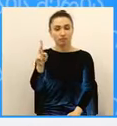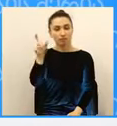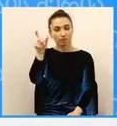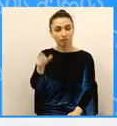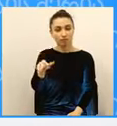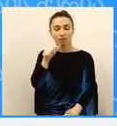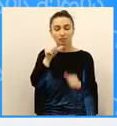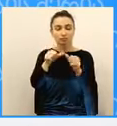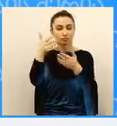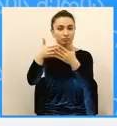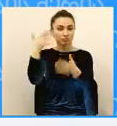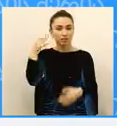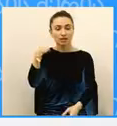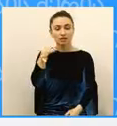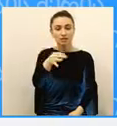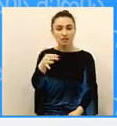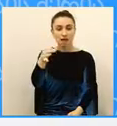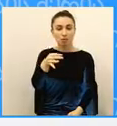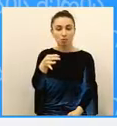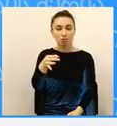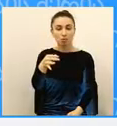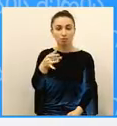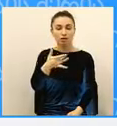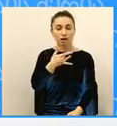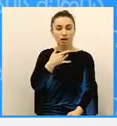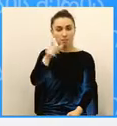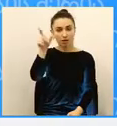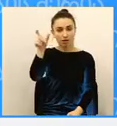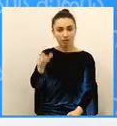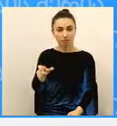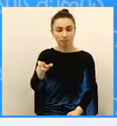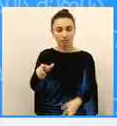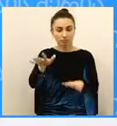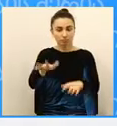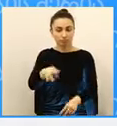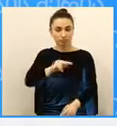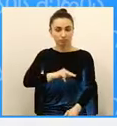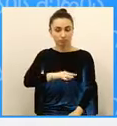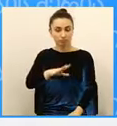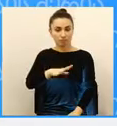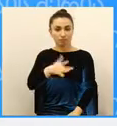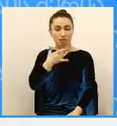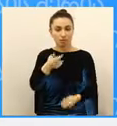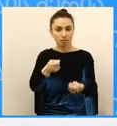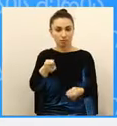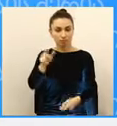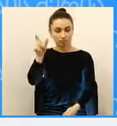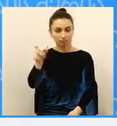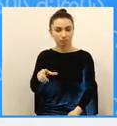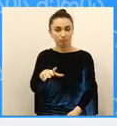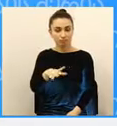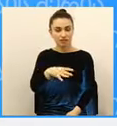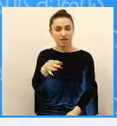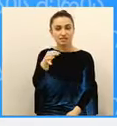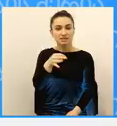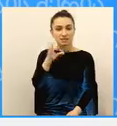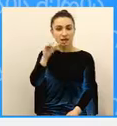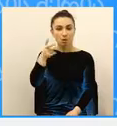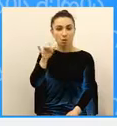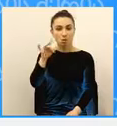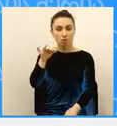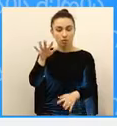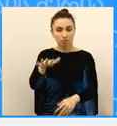რომელიც რამდენიმე წლის წინ სამგორის რაიონის გამგებლის პოზიციას იცავდა, გამგებელი იყო სამგორის